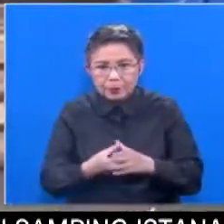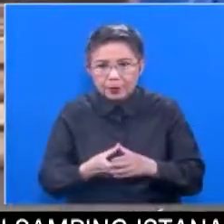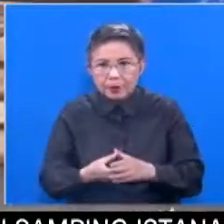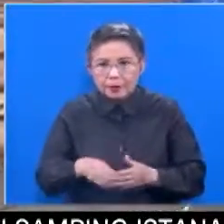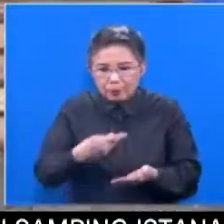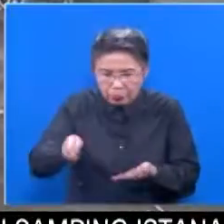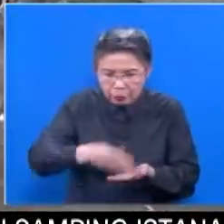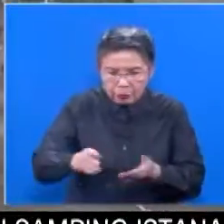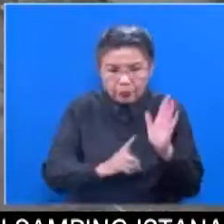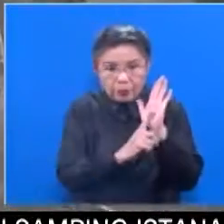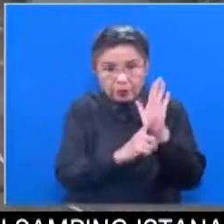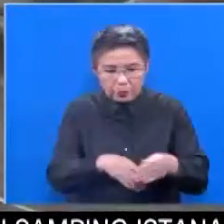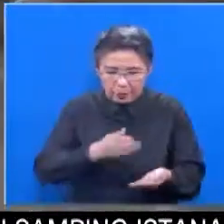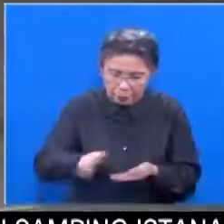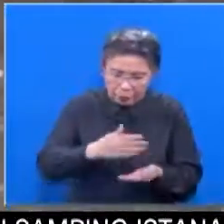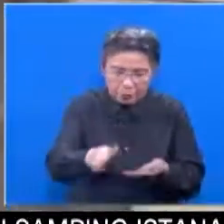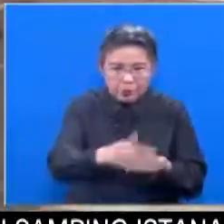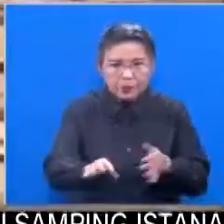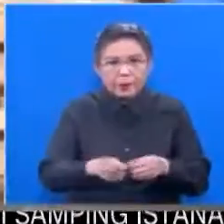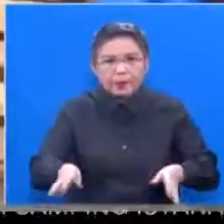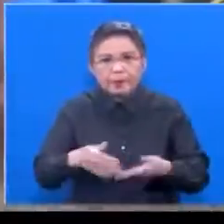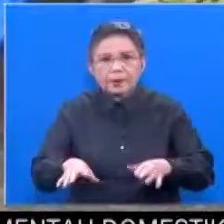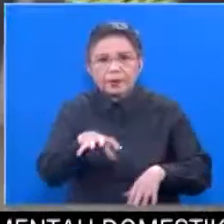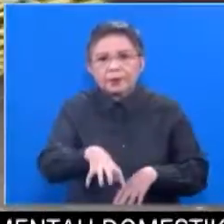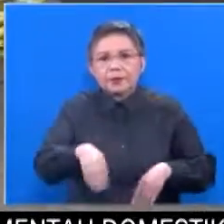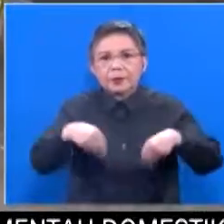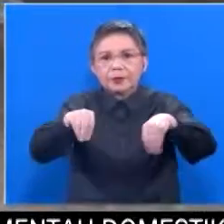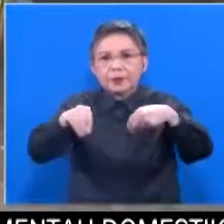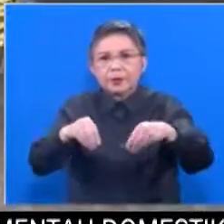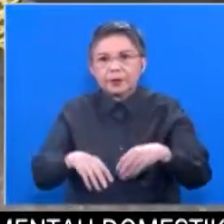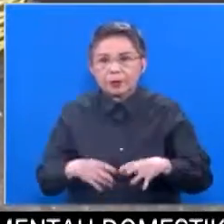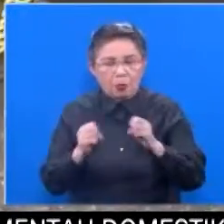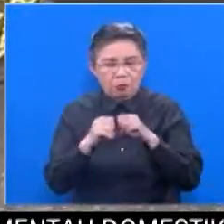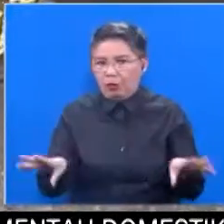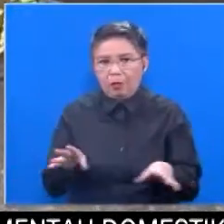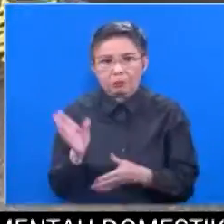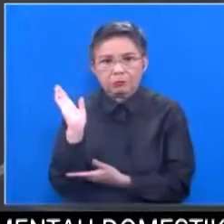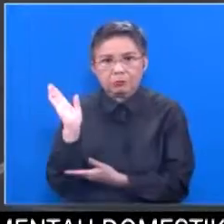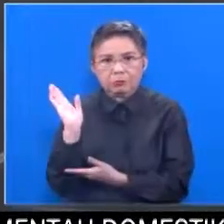memindahkan papan reklame yang tumbang serta membersihkan lapak pedagang yang porak-poranda.